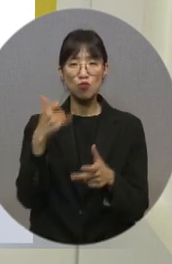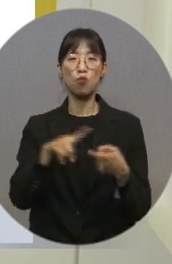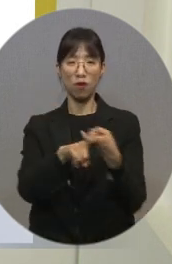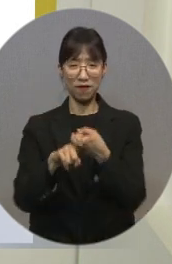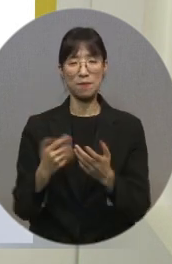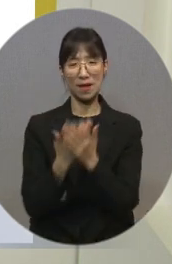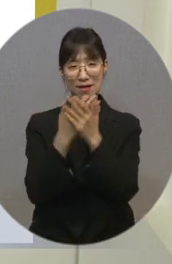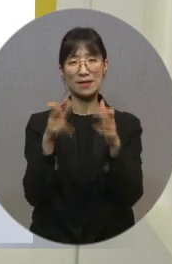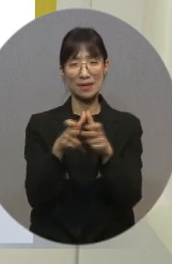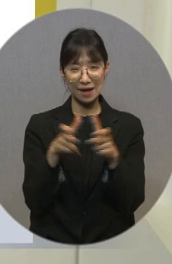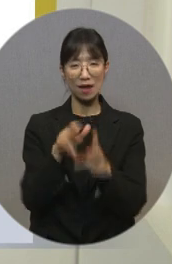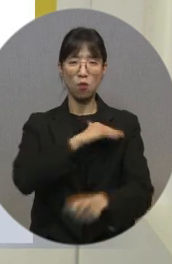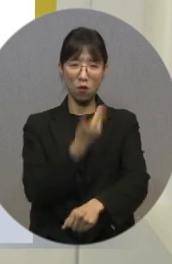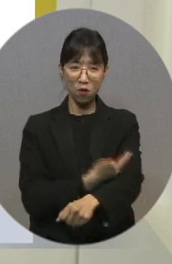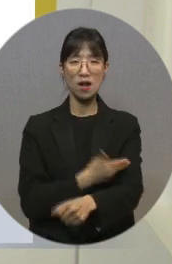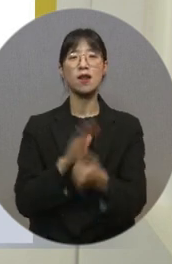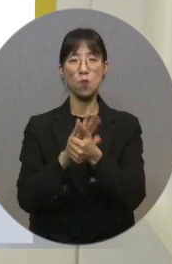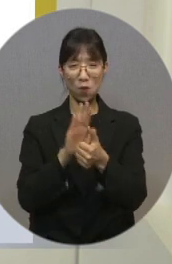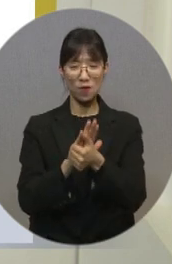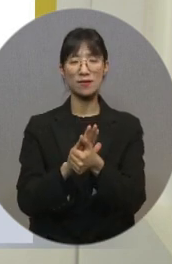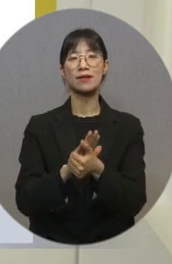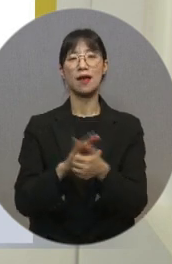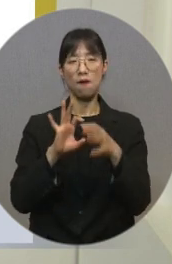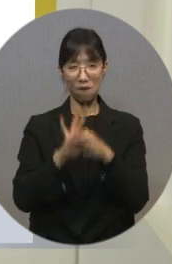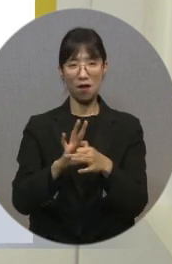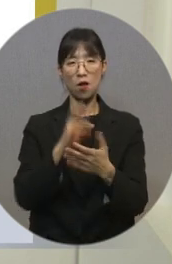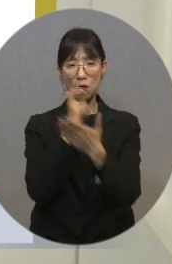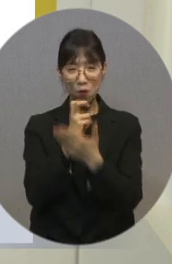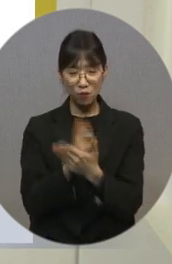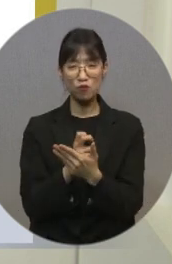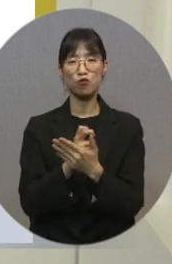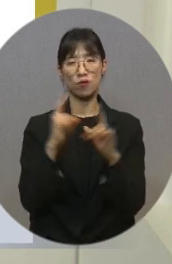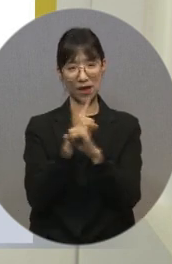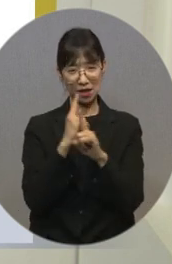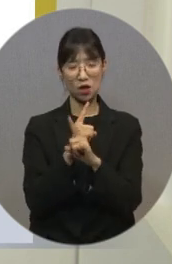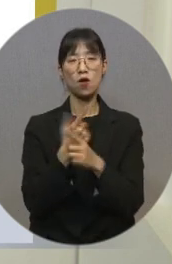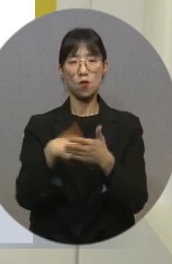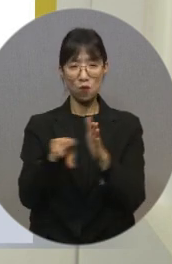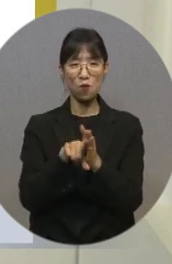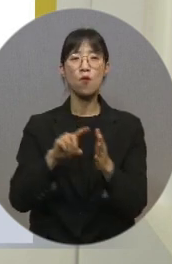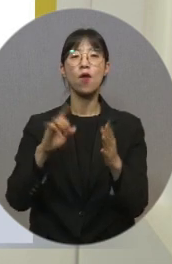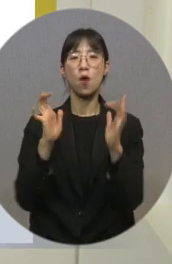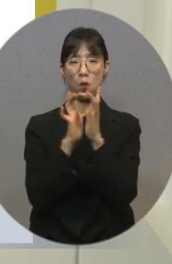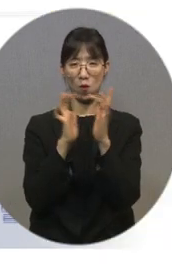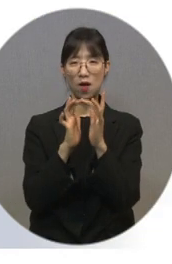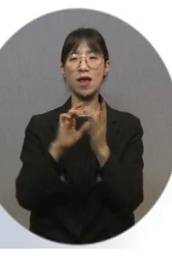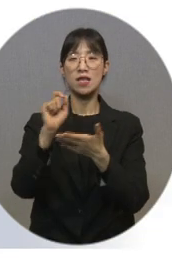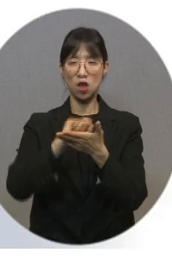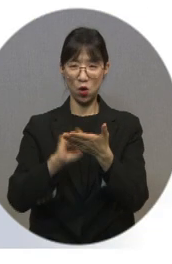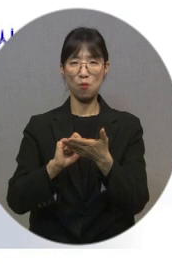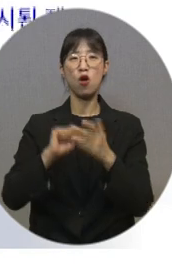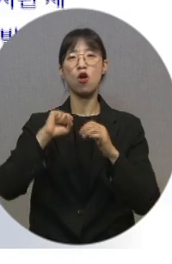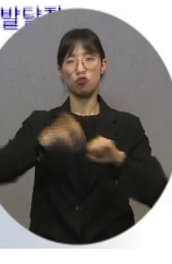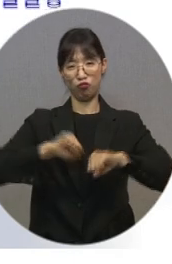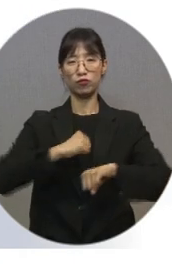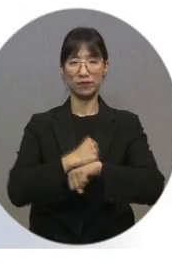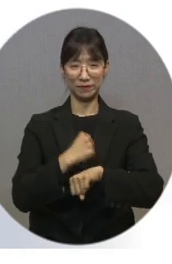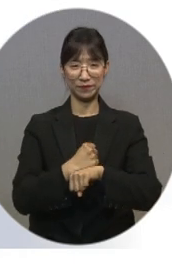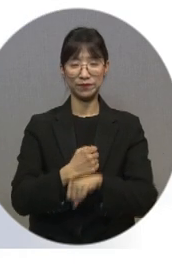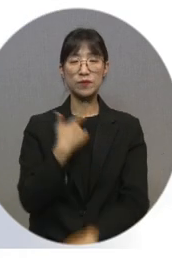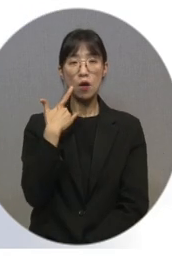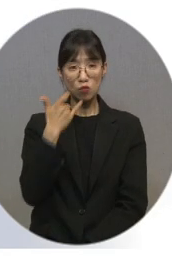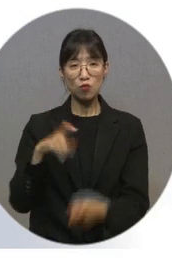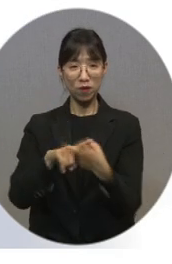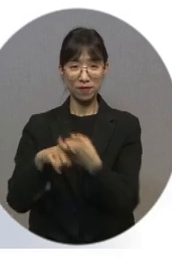권리보장 및 지원에 관한 법률 전부 개정을 위한 온라인 서명 운동에 들어갔습니다 부모 현대는 지난